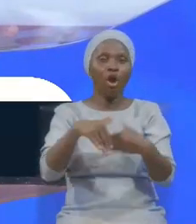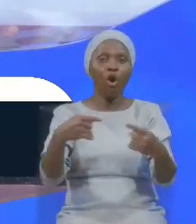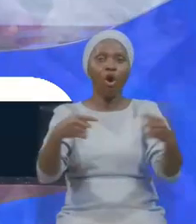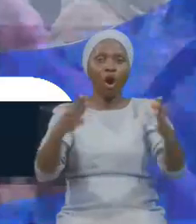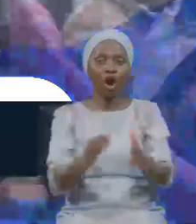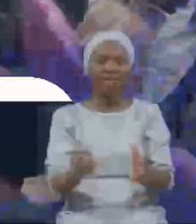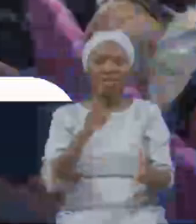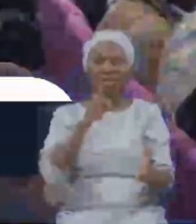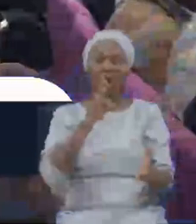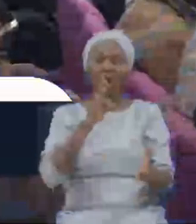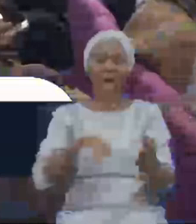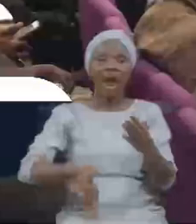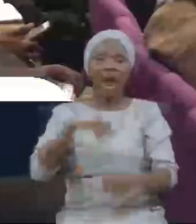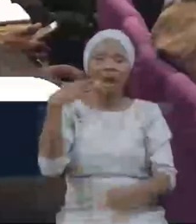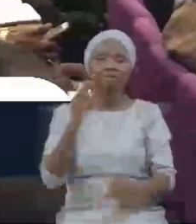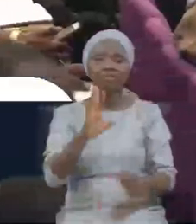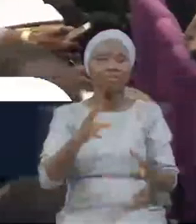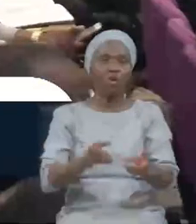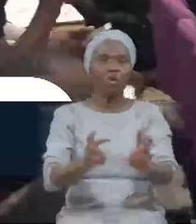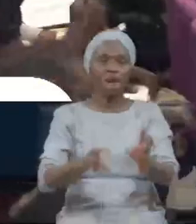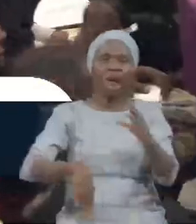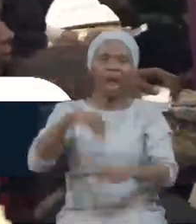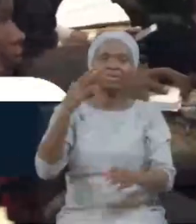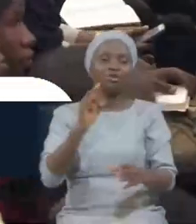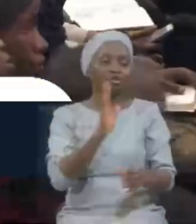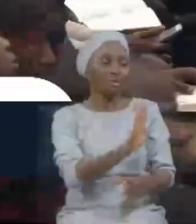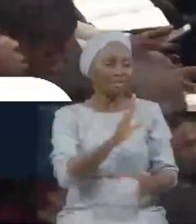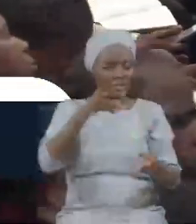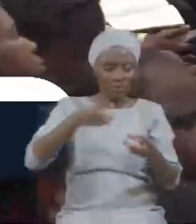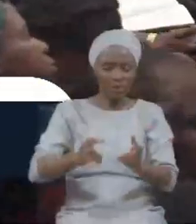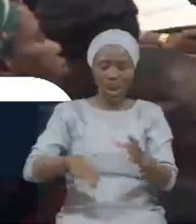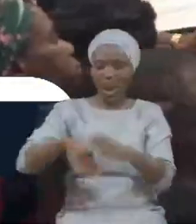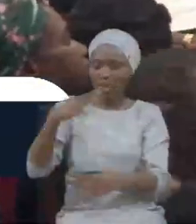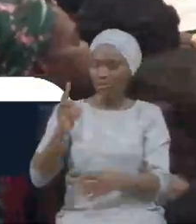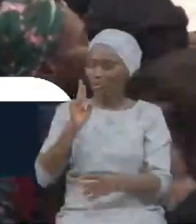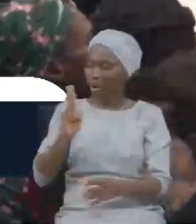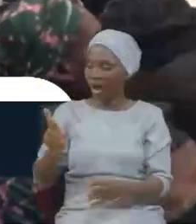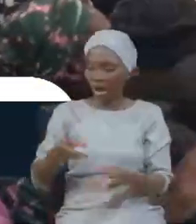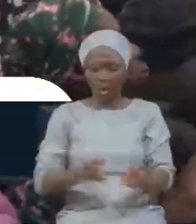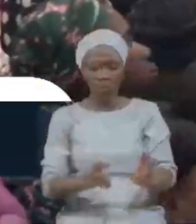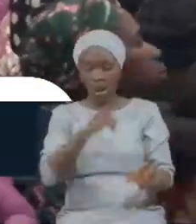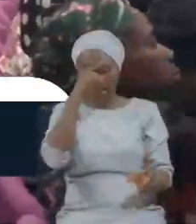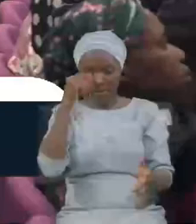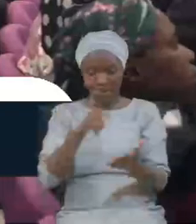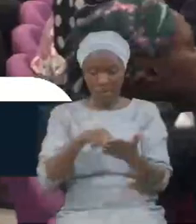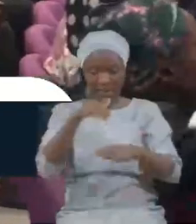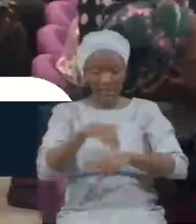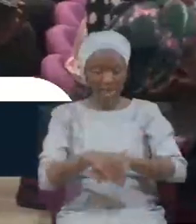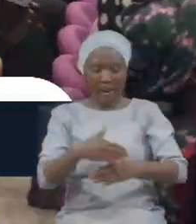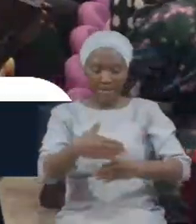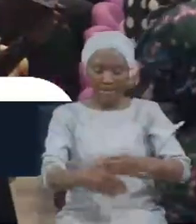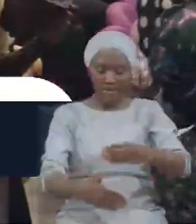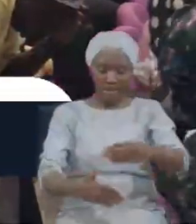vont s'effacer de devant vous. Ils vont s'effacer de devant vous. Parce que à partir de ce soir, le progrès